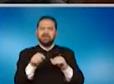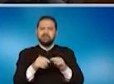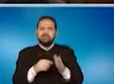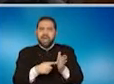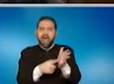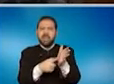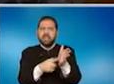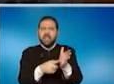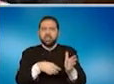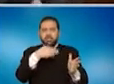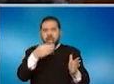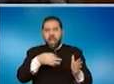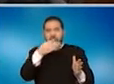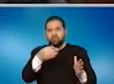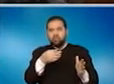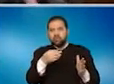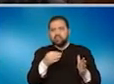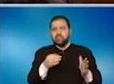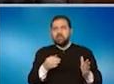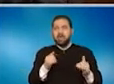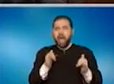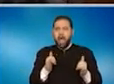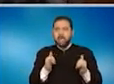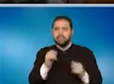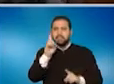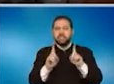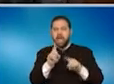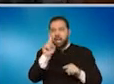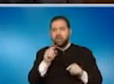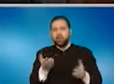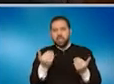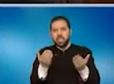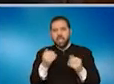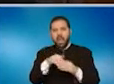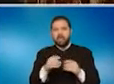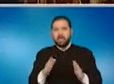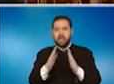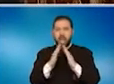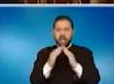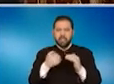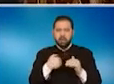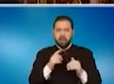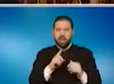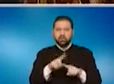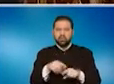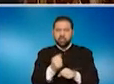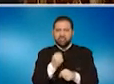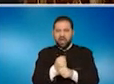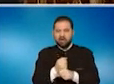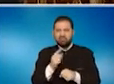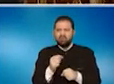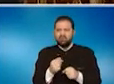dat pe față. Și a zis, astăzi, gata, dacă nu-l chem astăzi în casă. Deci, nu avem de-a face cu